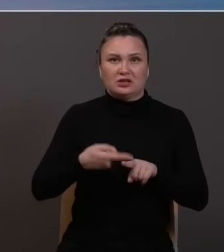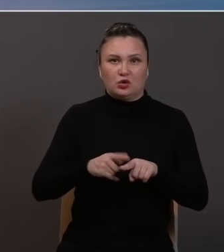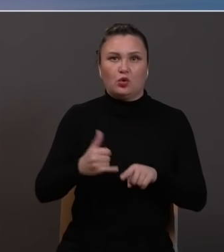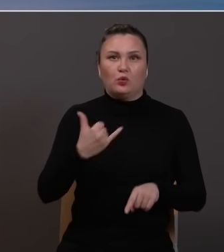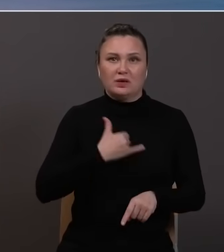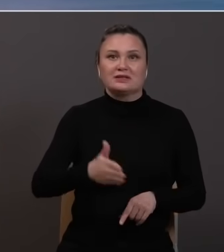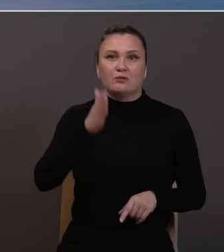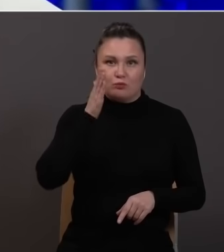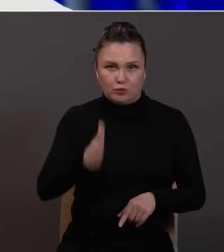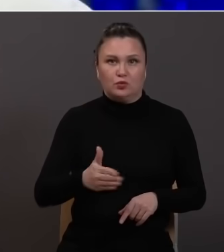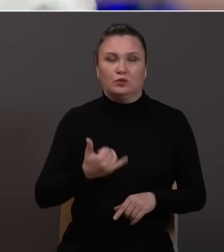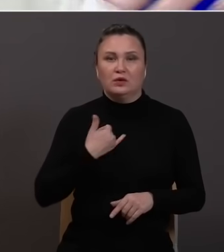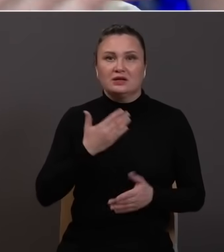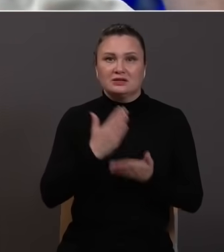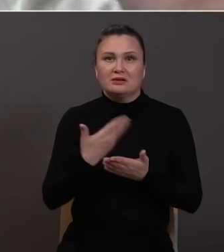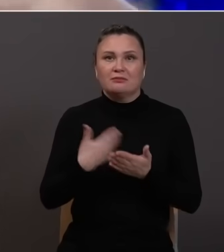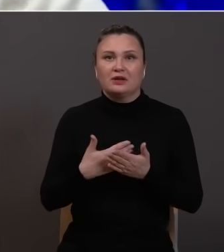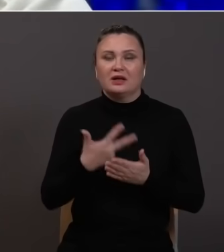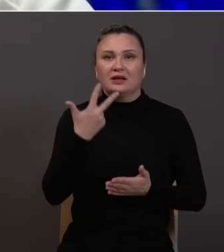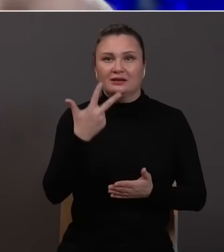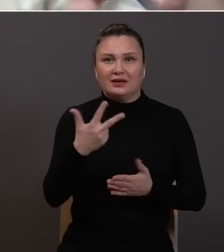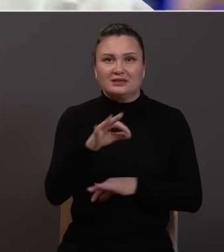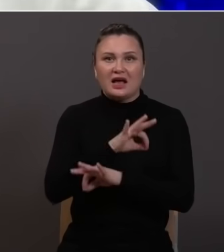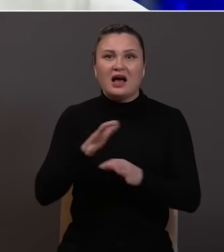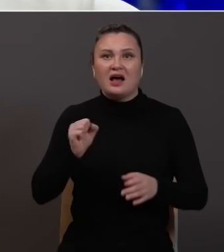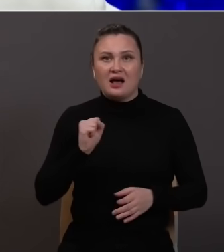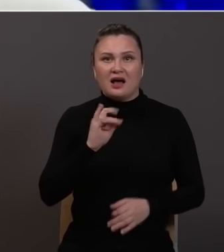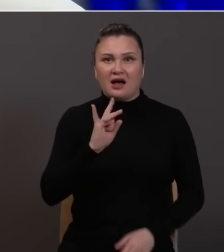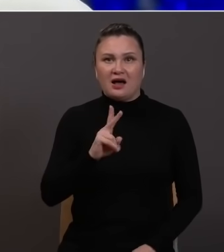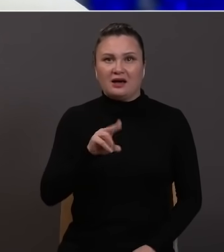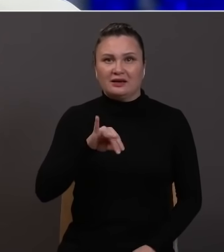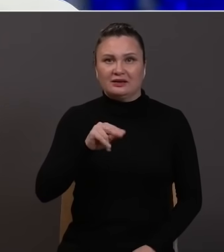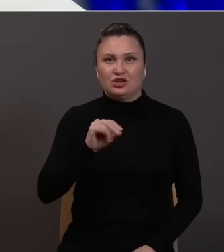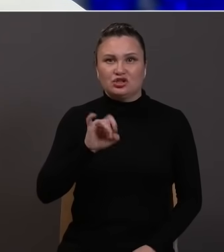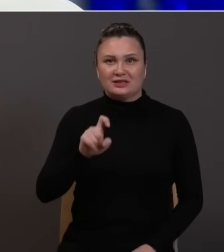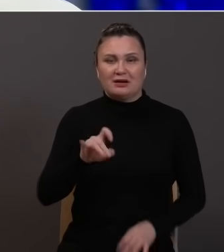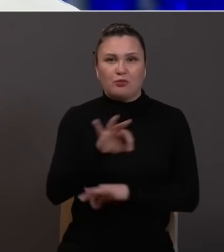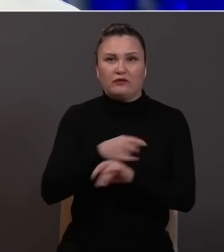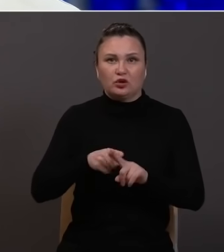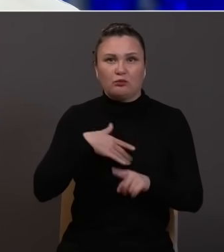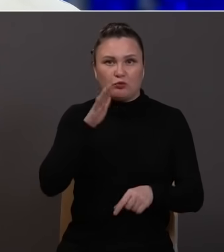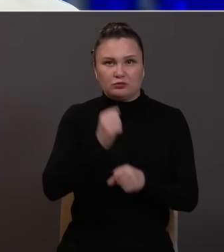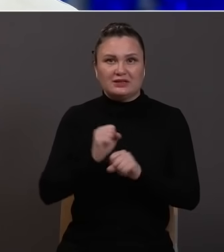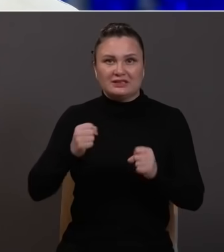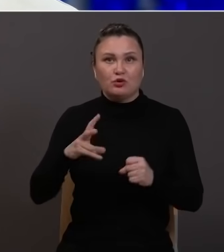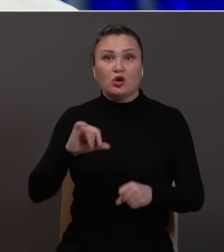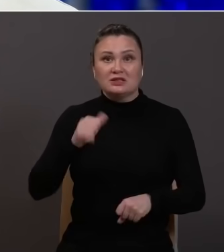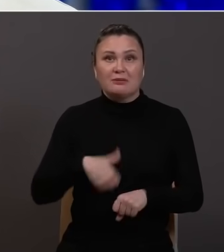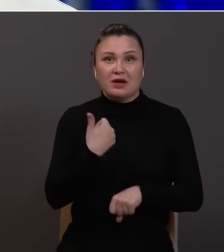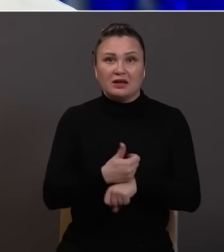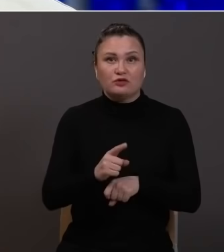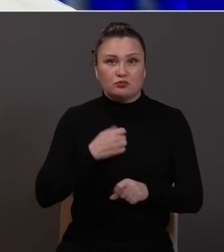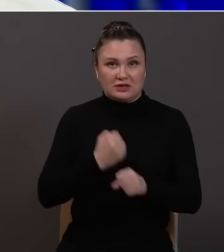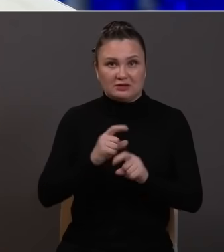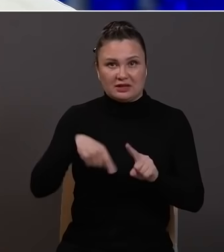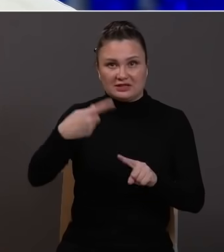нас есть порядка 3 арктических проектов разных тоже, которые мы будем делать зимой. Но самый главный проект, который мы делаем на следующий